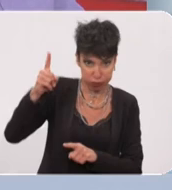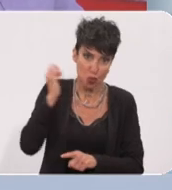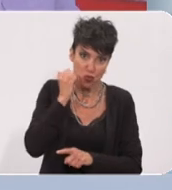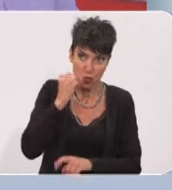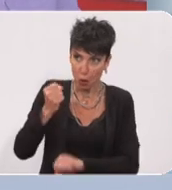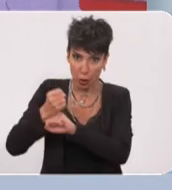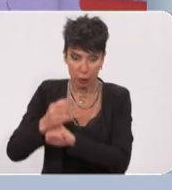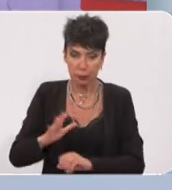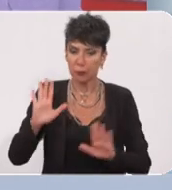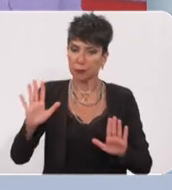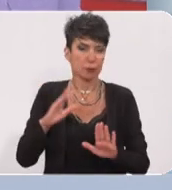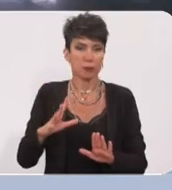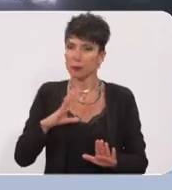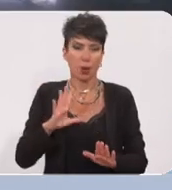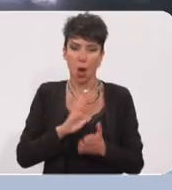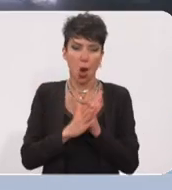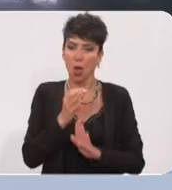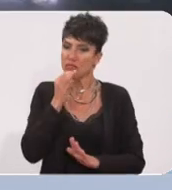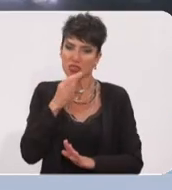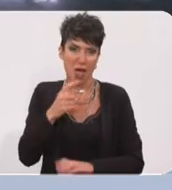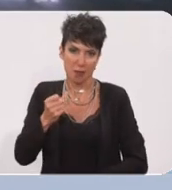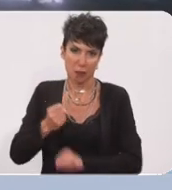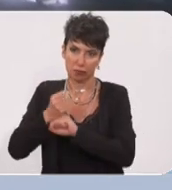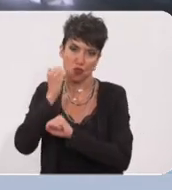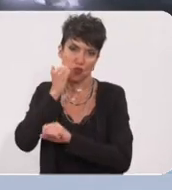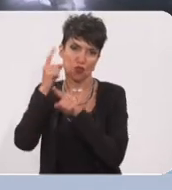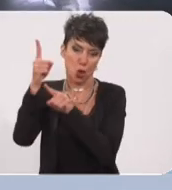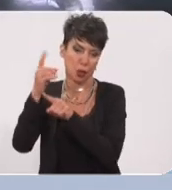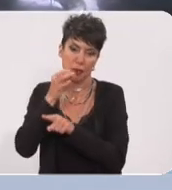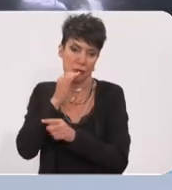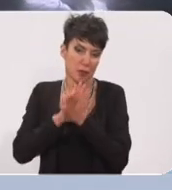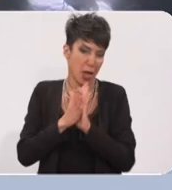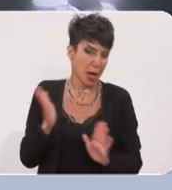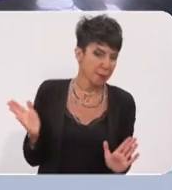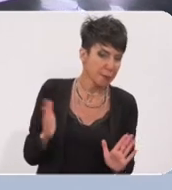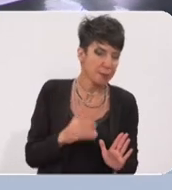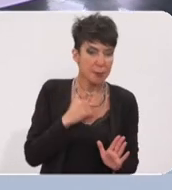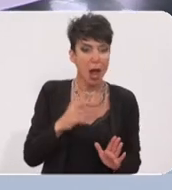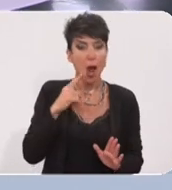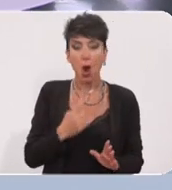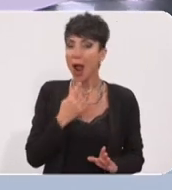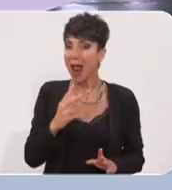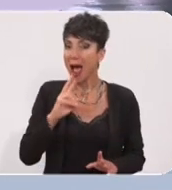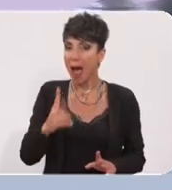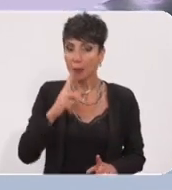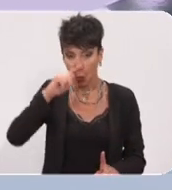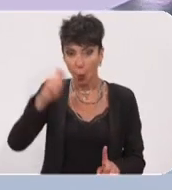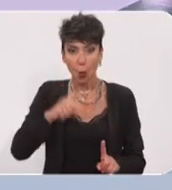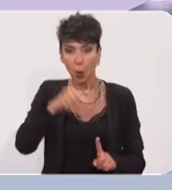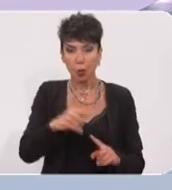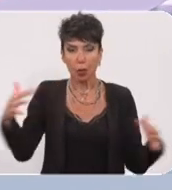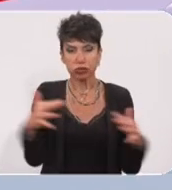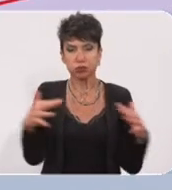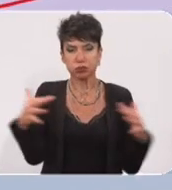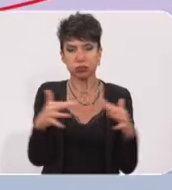να είναι καμία χώρα με το πλευρό του Πούτιν. Νομίζω ξέρετε πολύ καλά τη θέση του ΚΚΕ. Αυτό που λέμε είναι ότι στην Ουκρανία συγκρούονται δύο